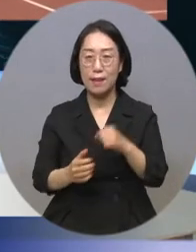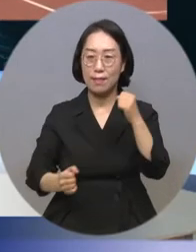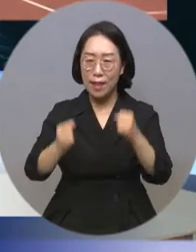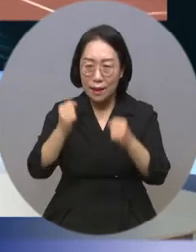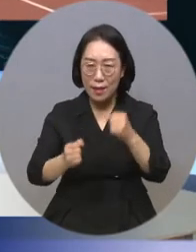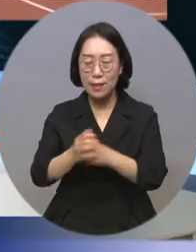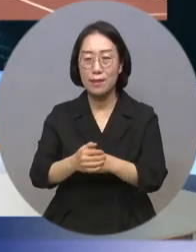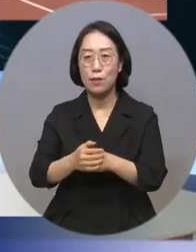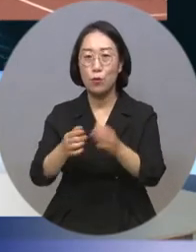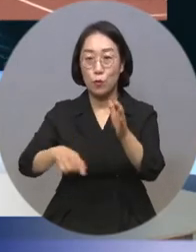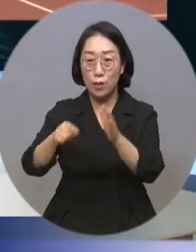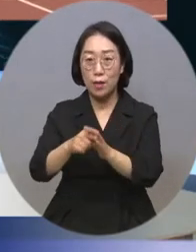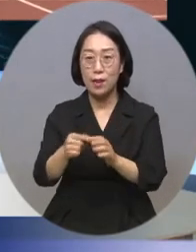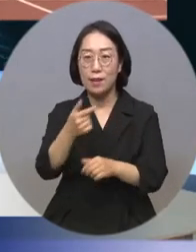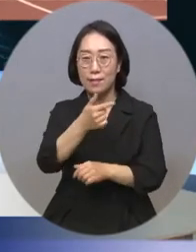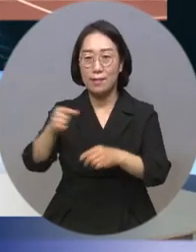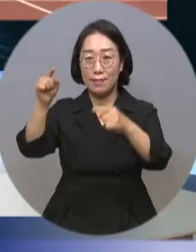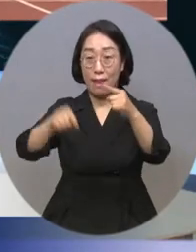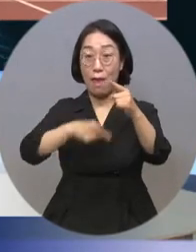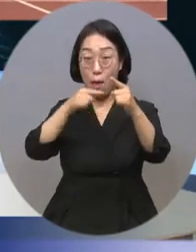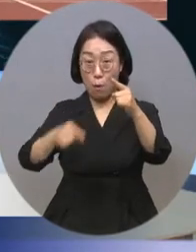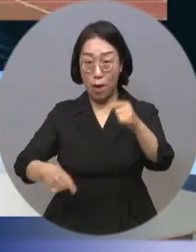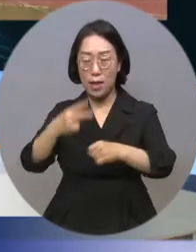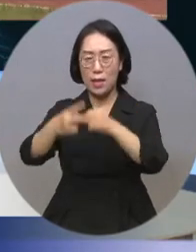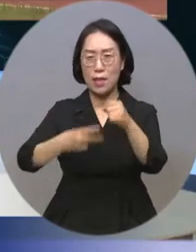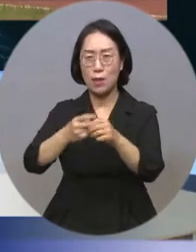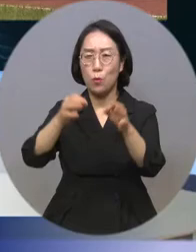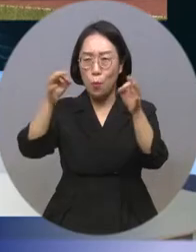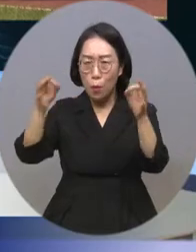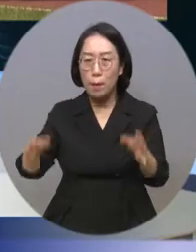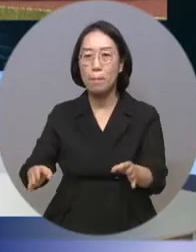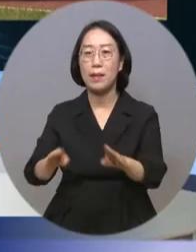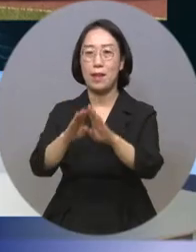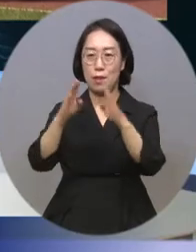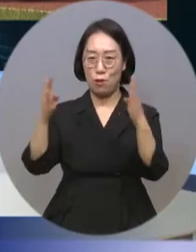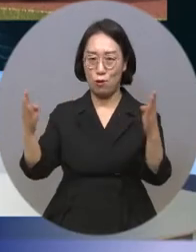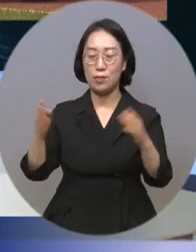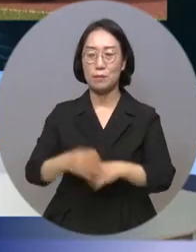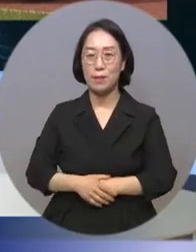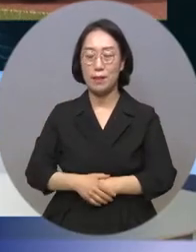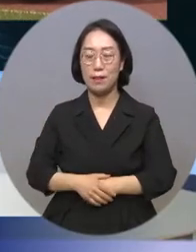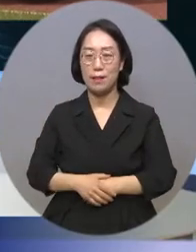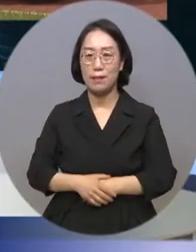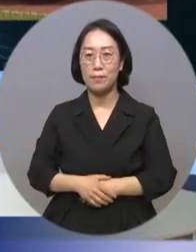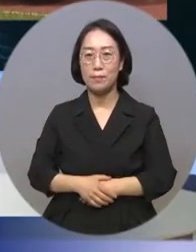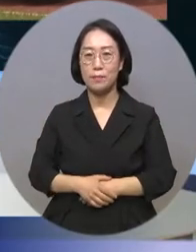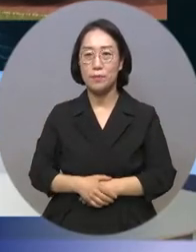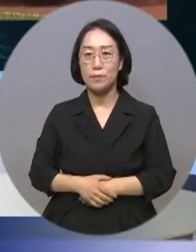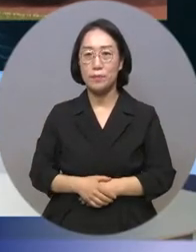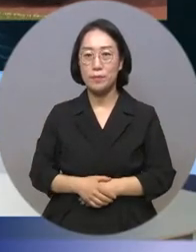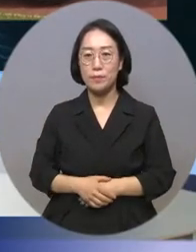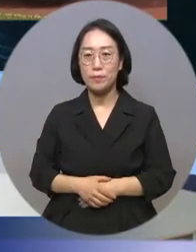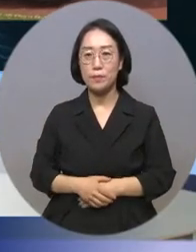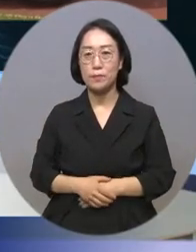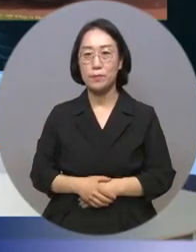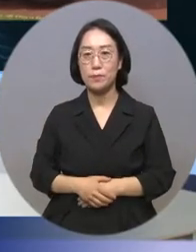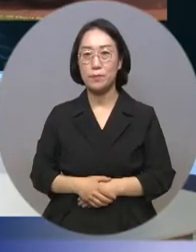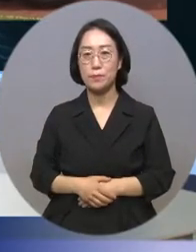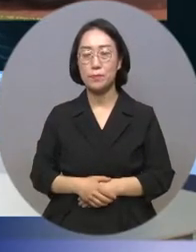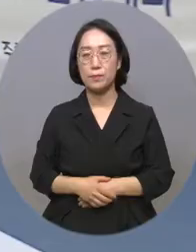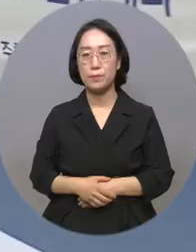질주를 겨루는 육상선수권대회가 2년 만에 개최됐습니다. 자세한 소식 장유진 기자가 전합니다.